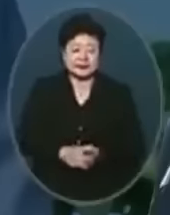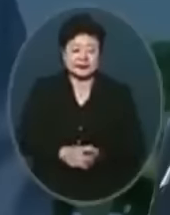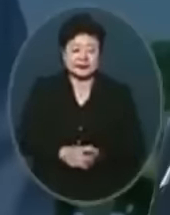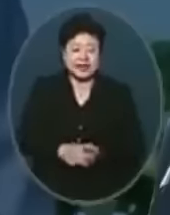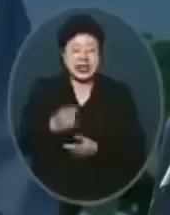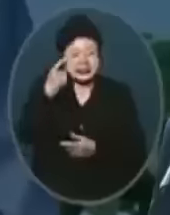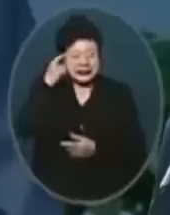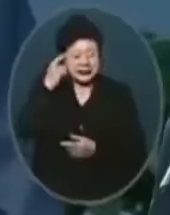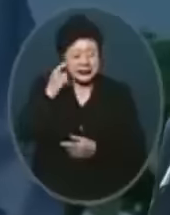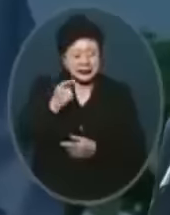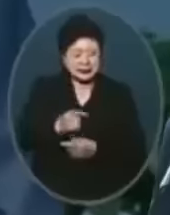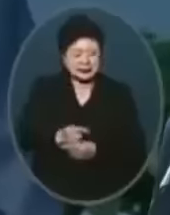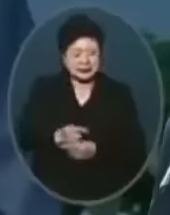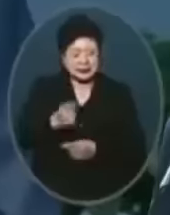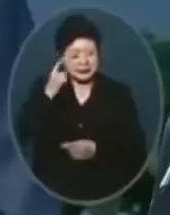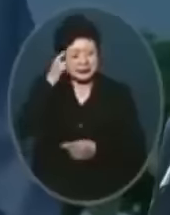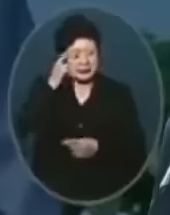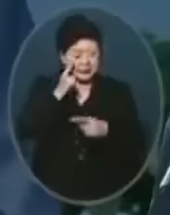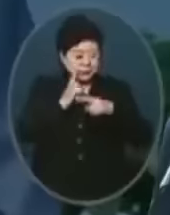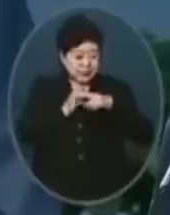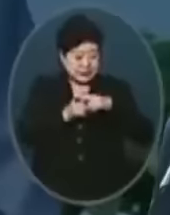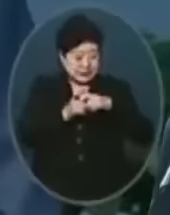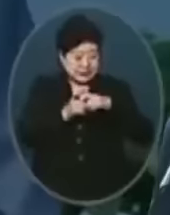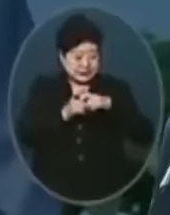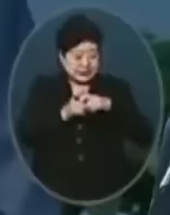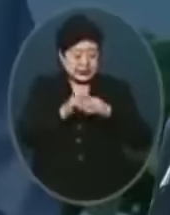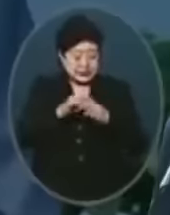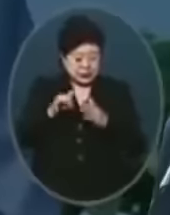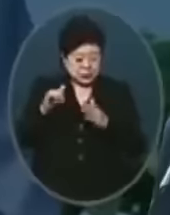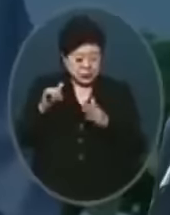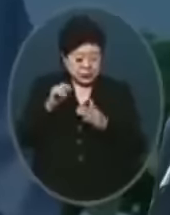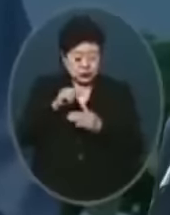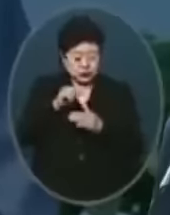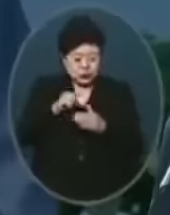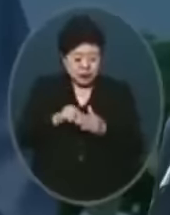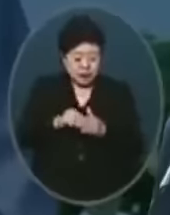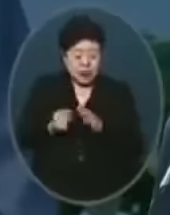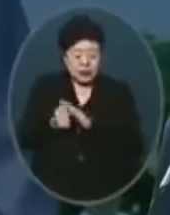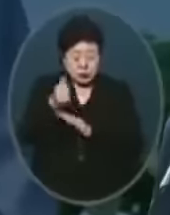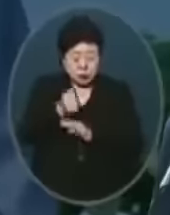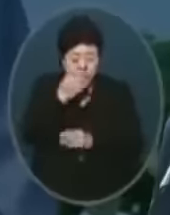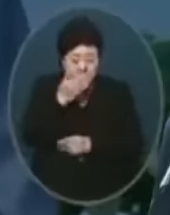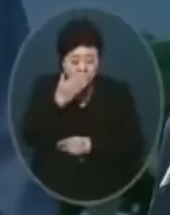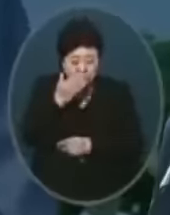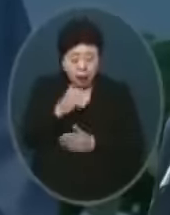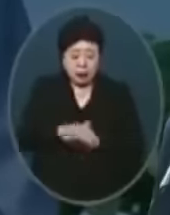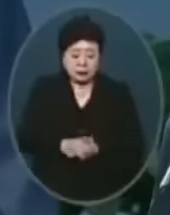생각을 긍정적으로 하는 가족은 가족 중에도 성공하고